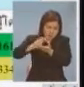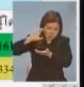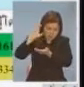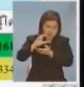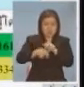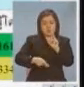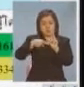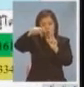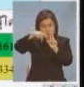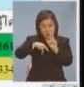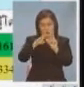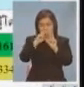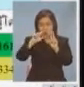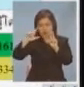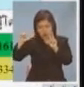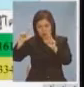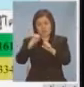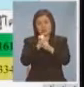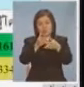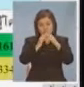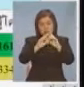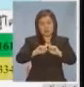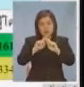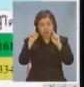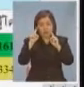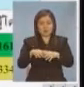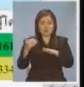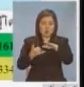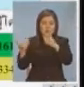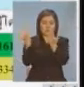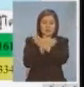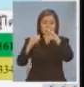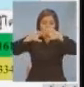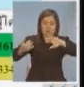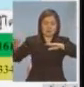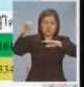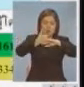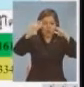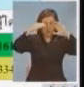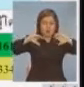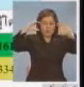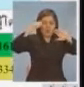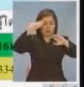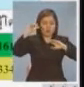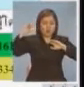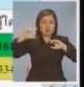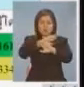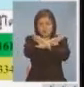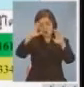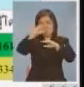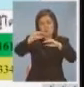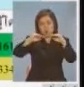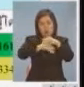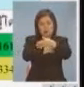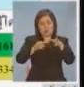ที่ 2,600 ล้านบาทค่ะแต่ปรากฏว่าพอคุณยิ่งลักษณ์มาเป็นนายกรัฐมนตรีก็มีมติของครม.ยกเลิกโครงการดังกล่